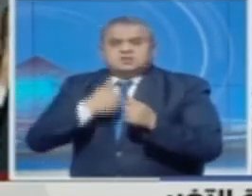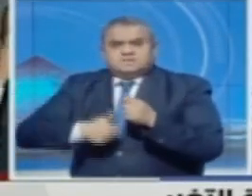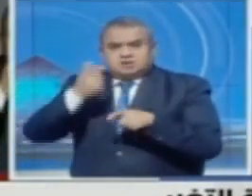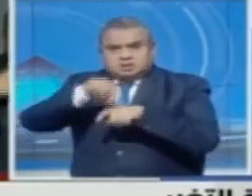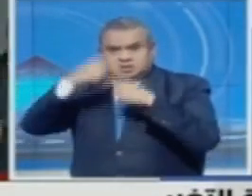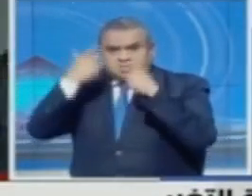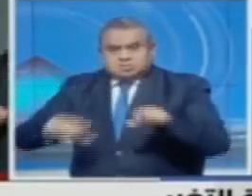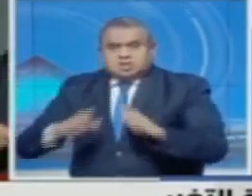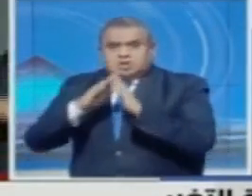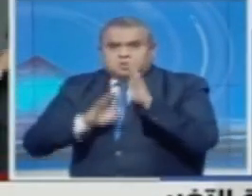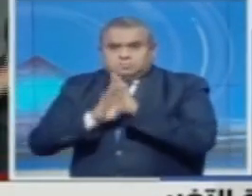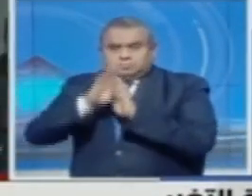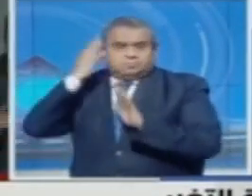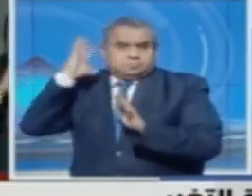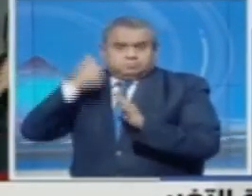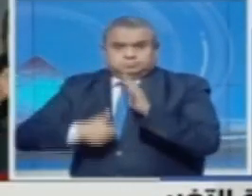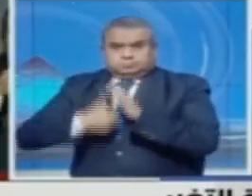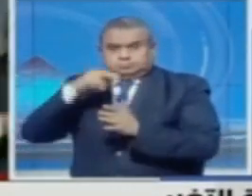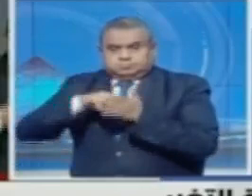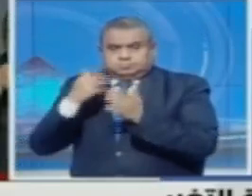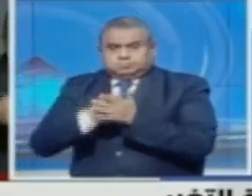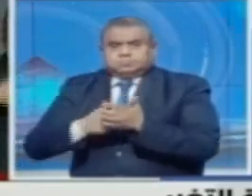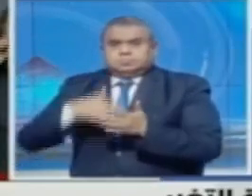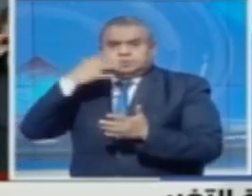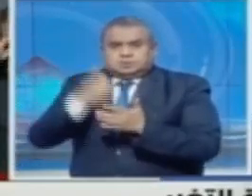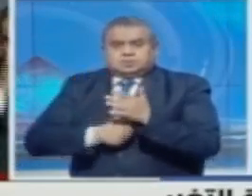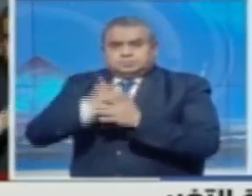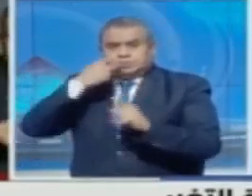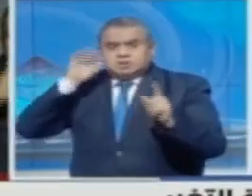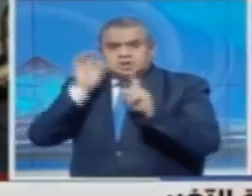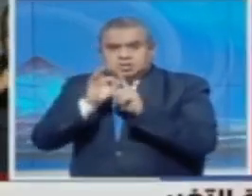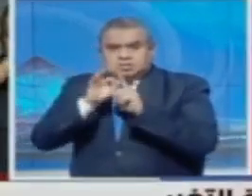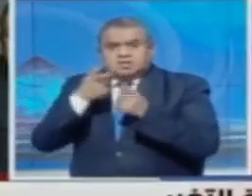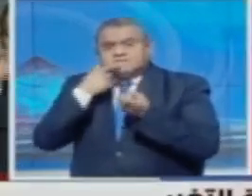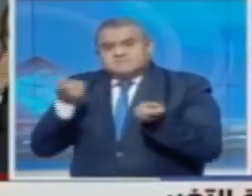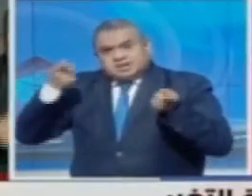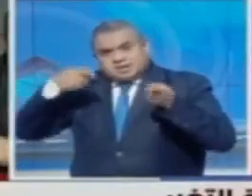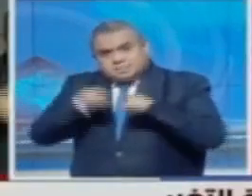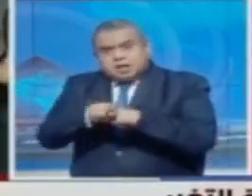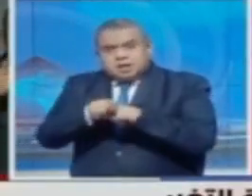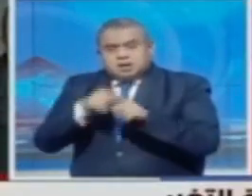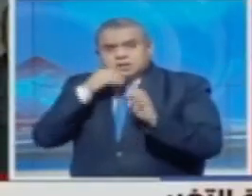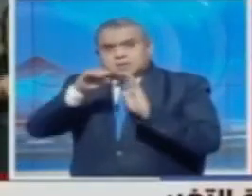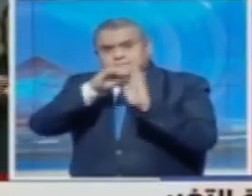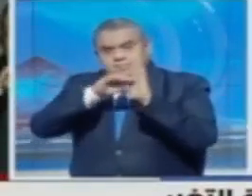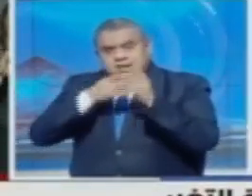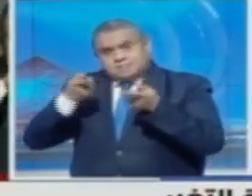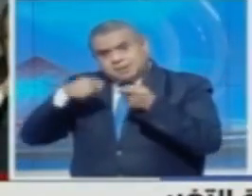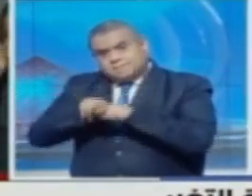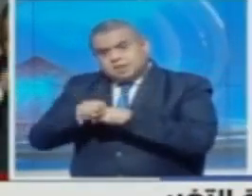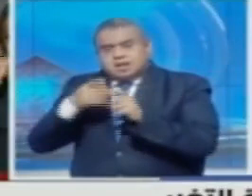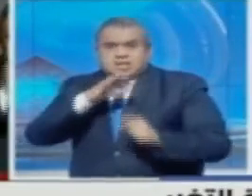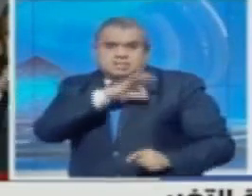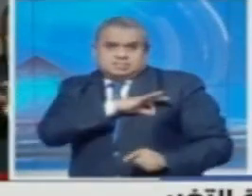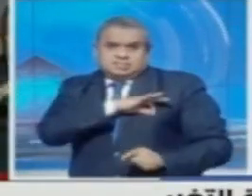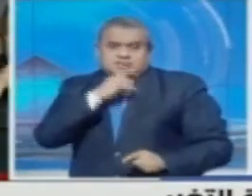المصرية أموال ضخمة جدا جدا للحصول على هذا الهدف. في نفس الوقت عملنا برنامج آخر للاستفادة من